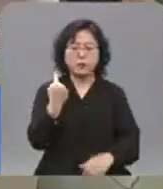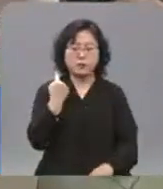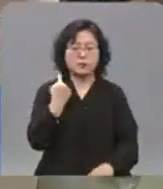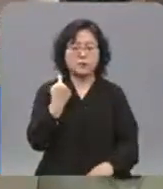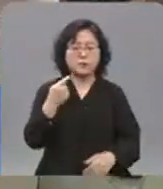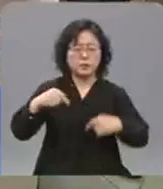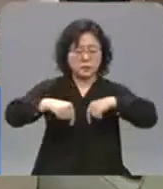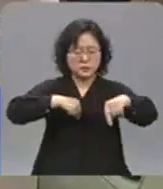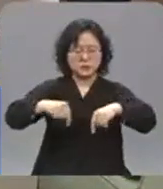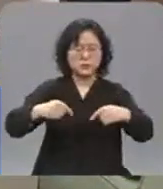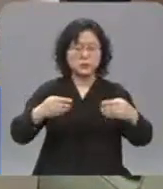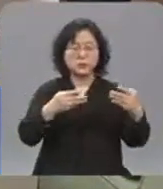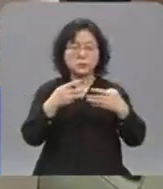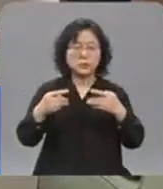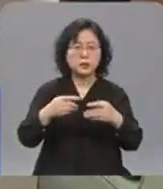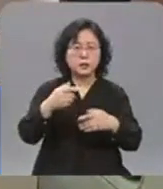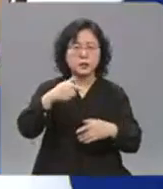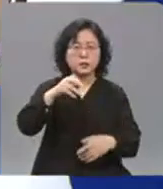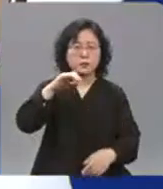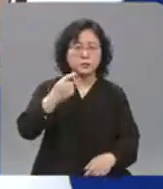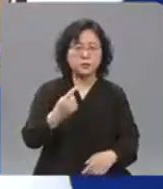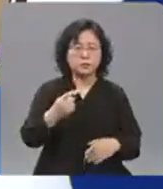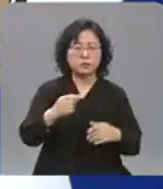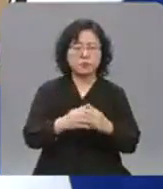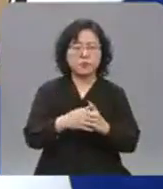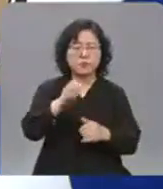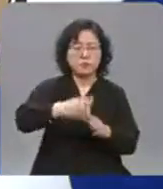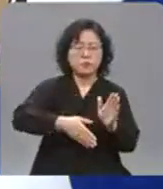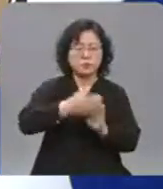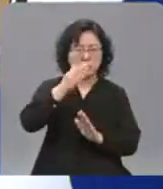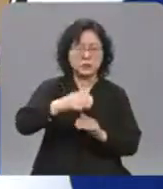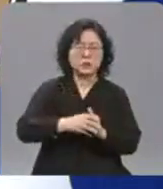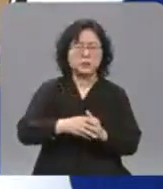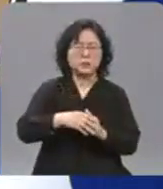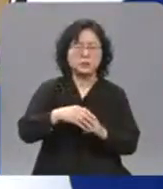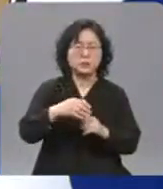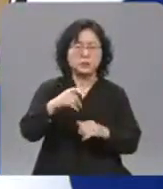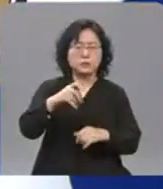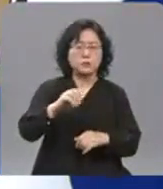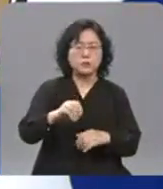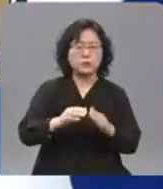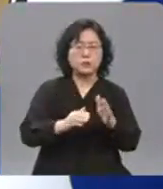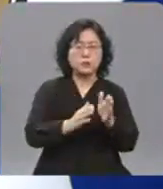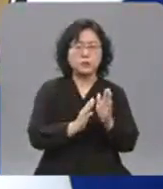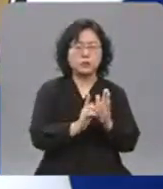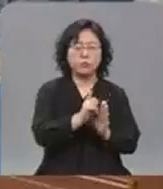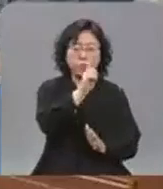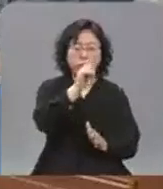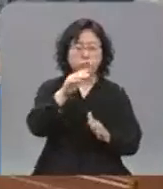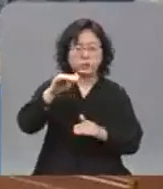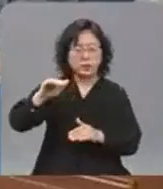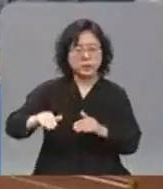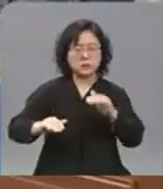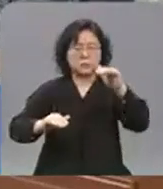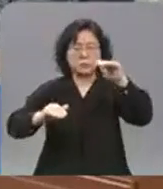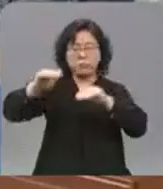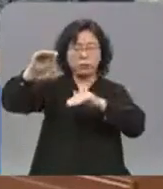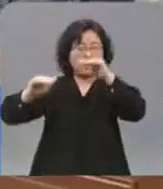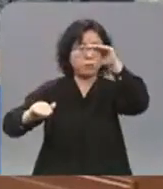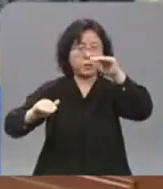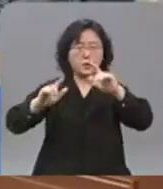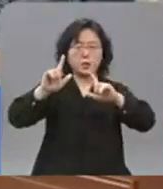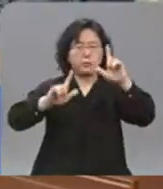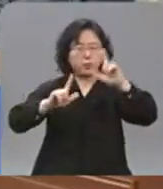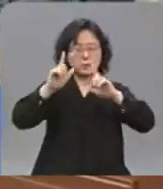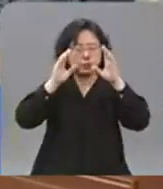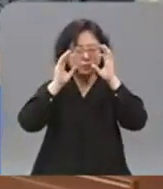열린 정책토론회에서 김종호 광주시 도시공간국장은 높고 낮은 건축물로 다채로운 스카이라인을 창출할